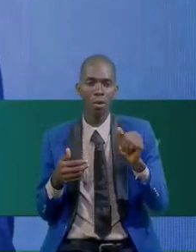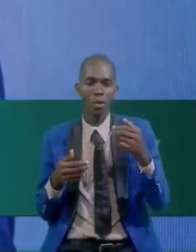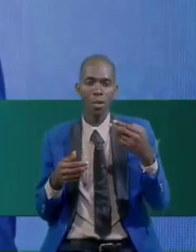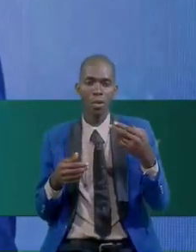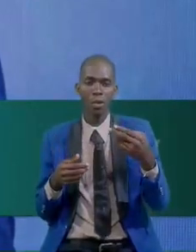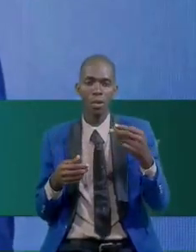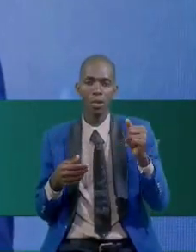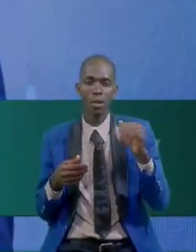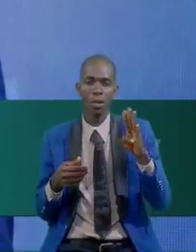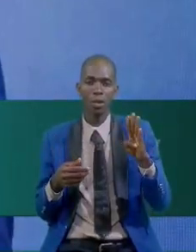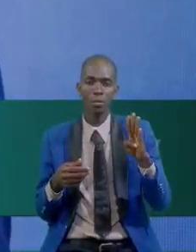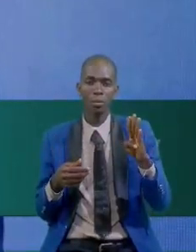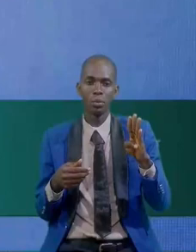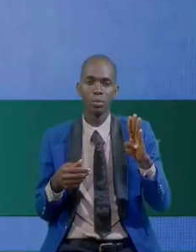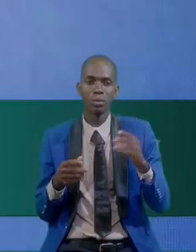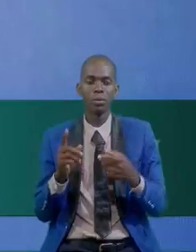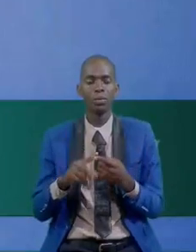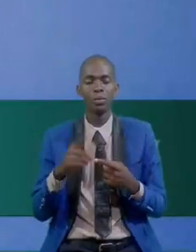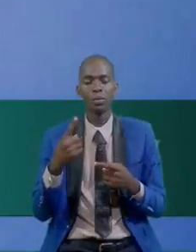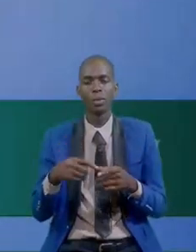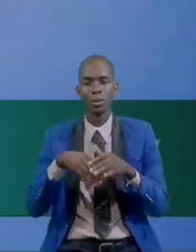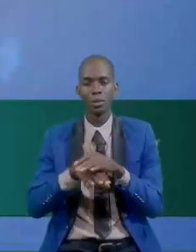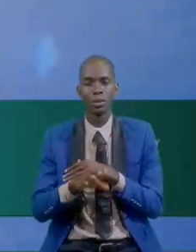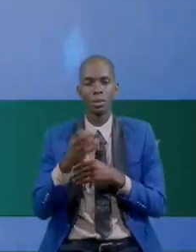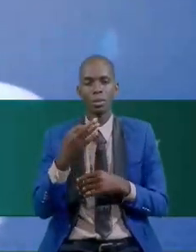de Jisraël.